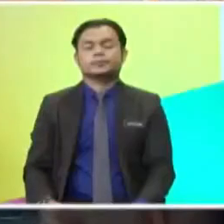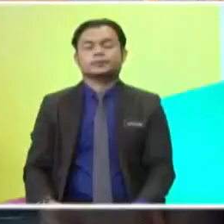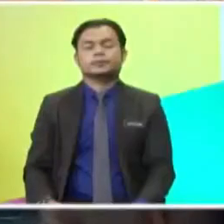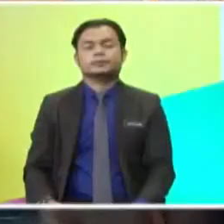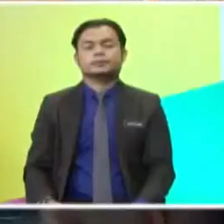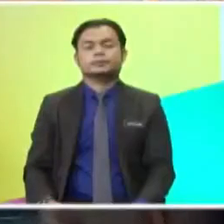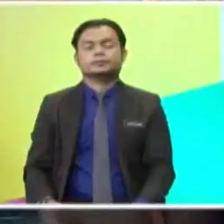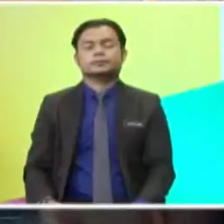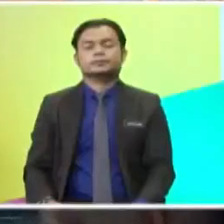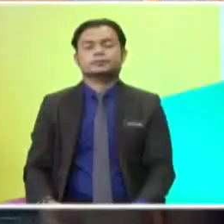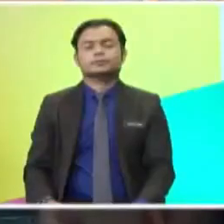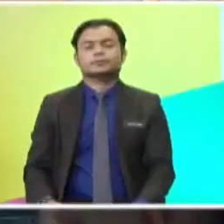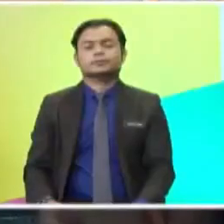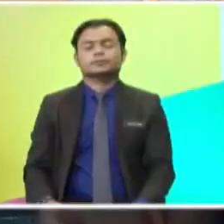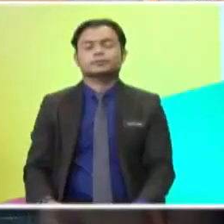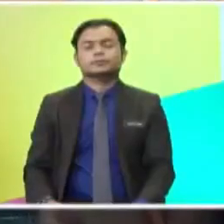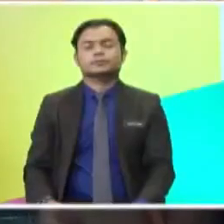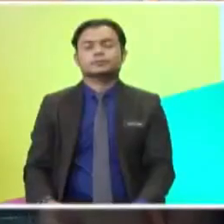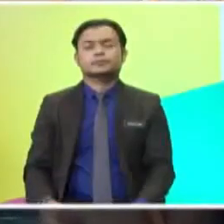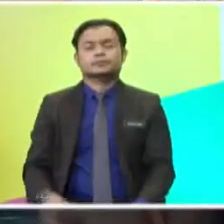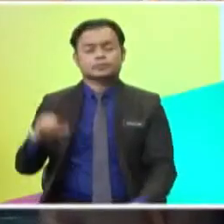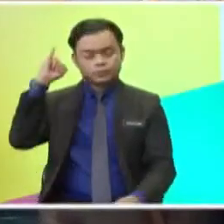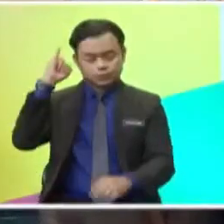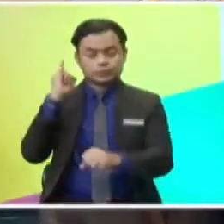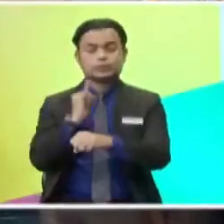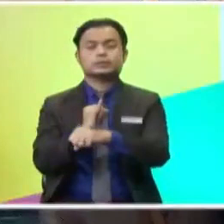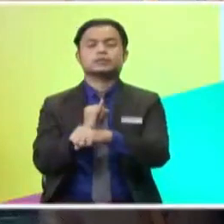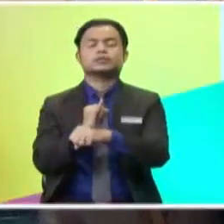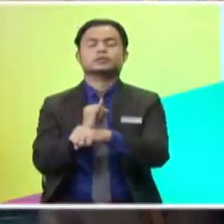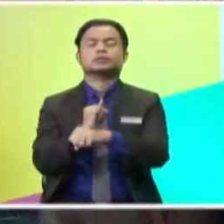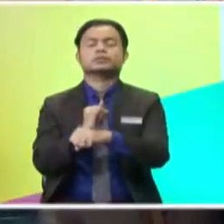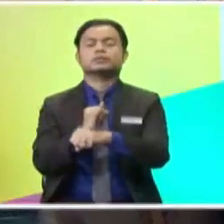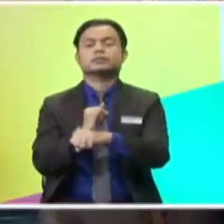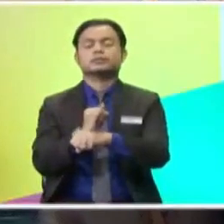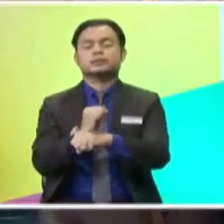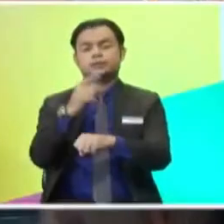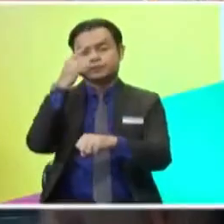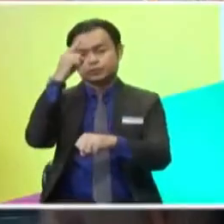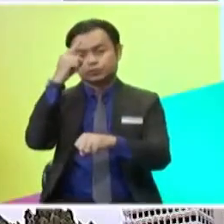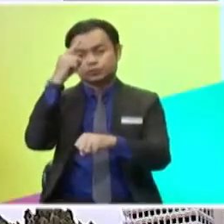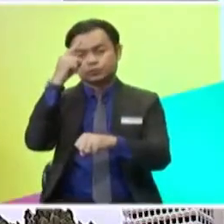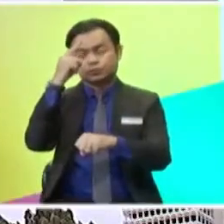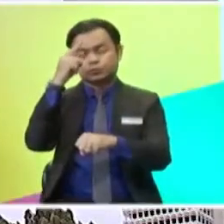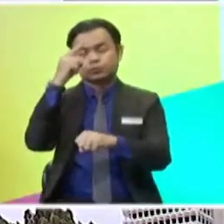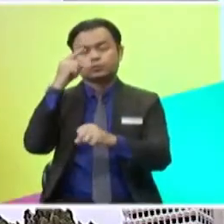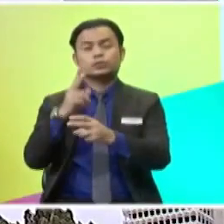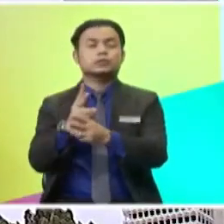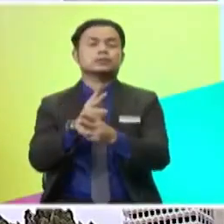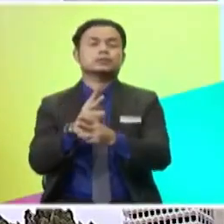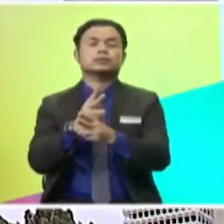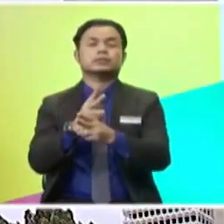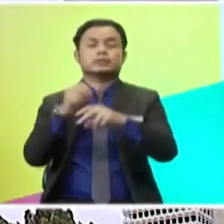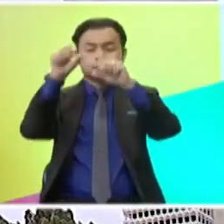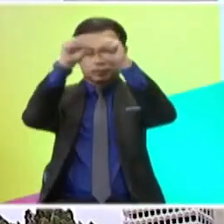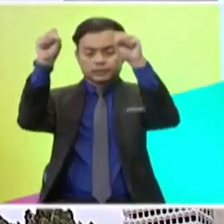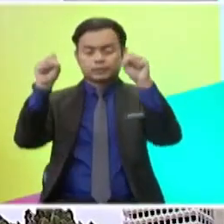yang yang telah memulakan ataupun yang menjadi titik tolak kepada sistem raja berperlembagaan yang diamalkan